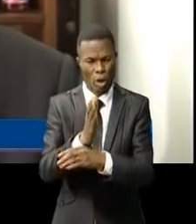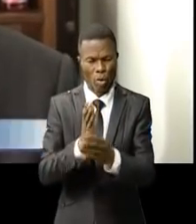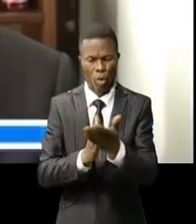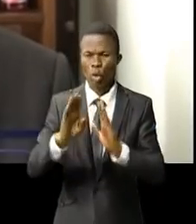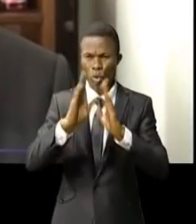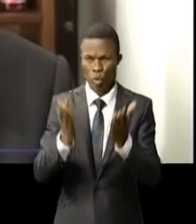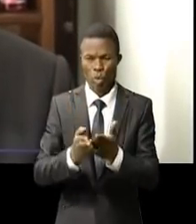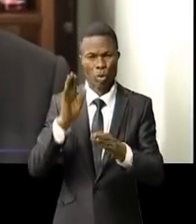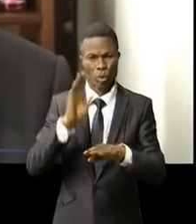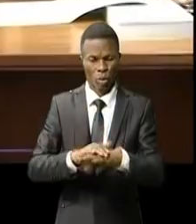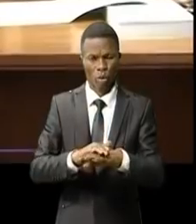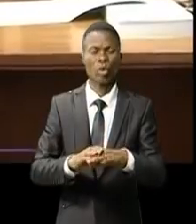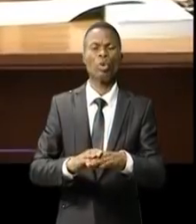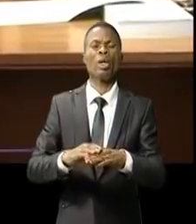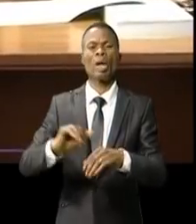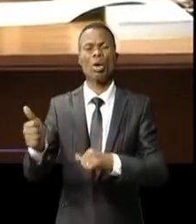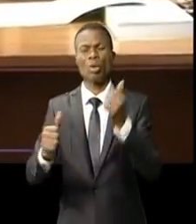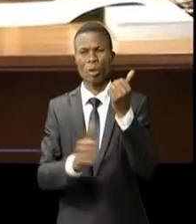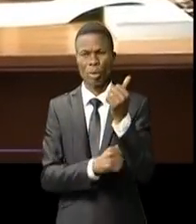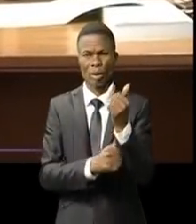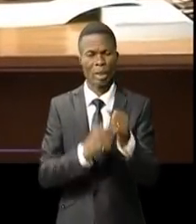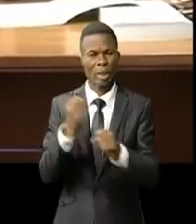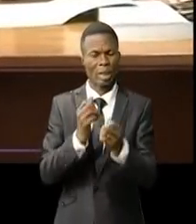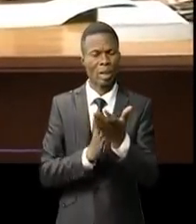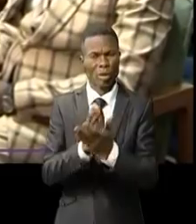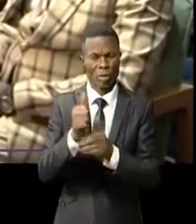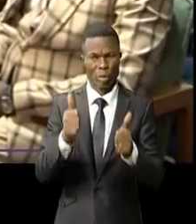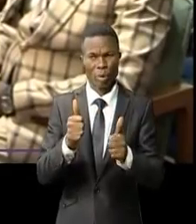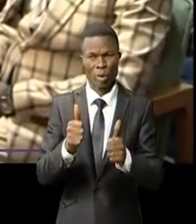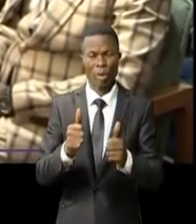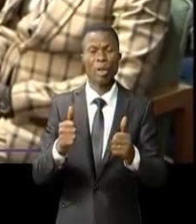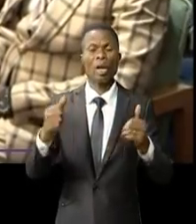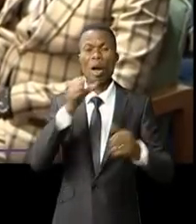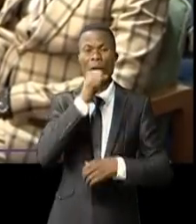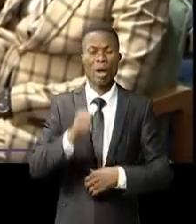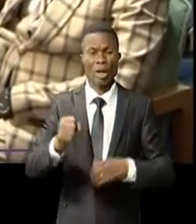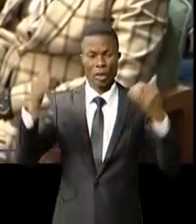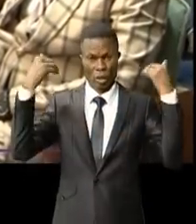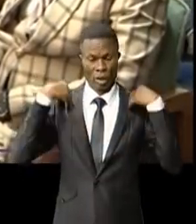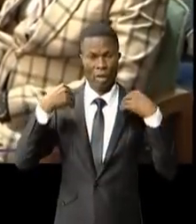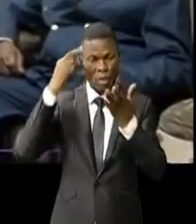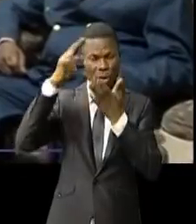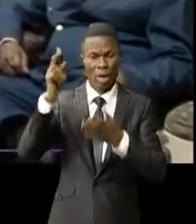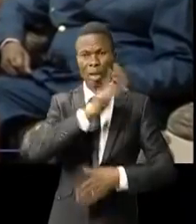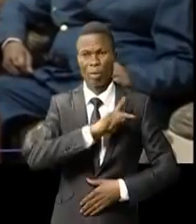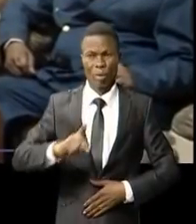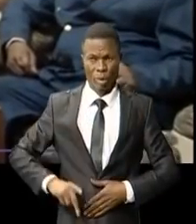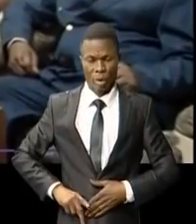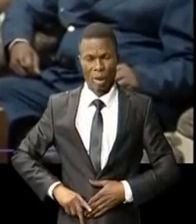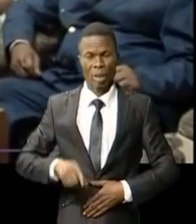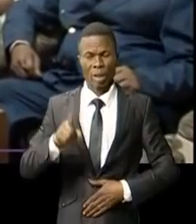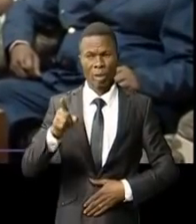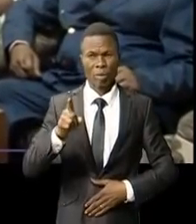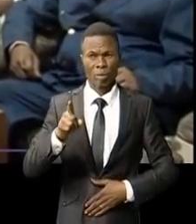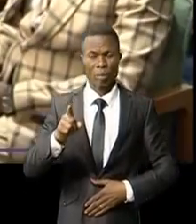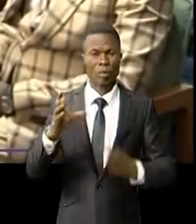ce qui lui arrive vers la base. Ayant bien joué sa partition, le recteur sortant en la personne du professeur Kongo Doumbi